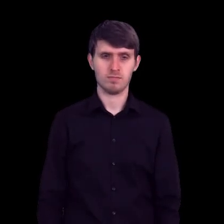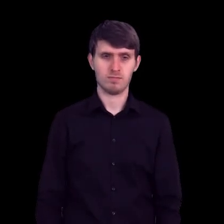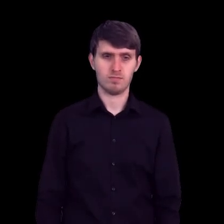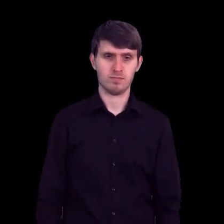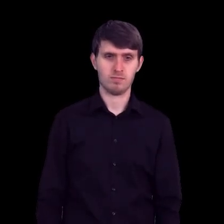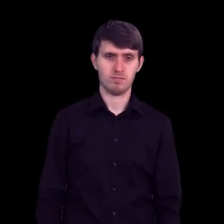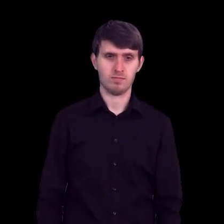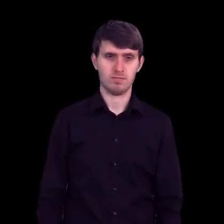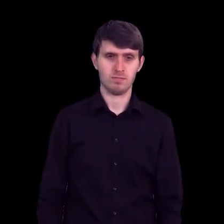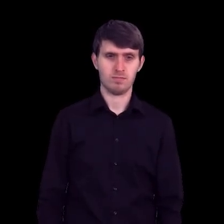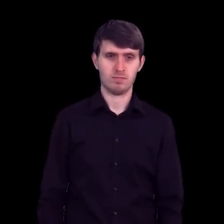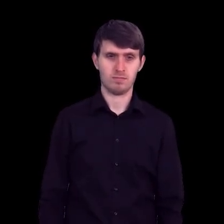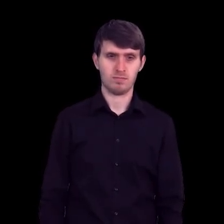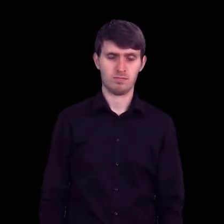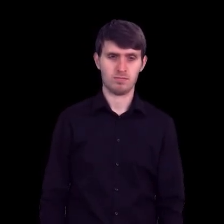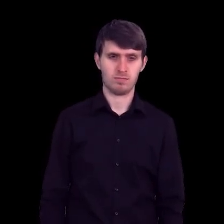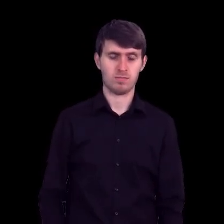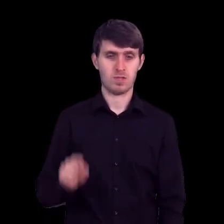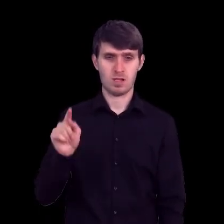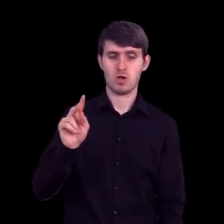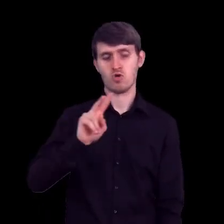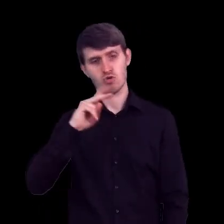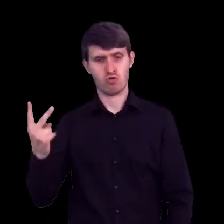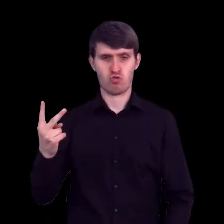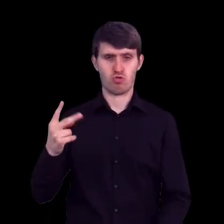A tu niech będzie kąt... Już go rysuję.